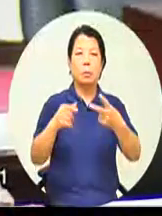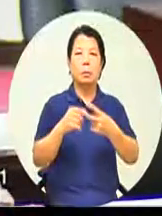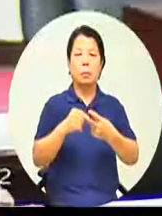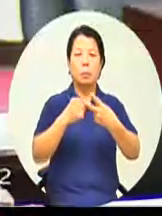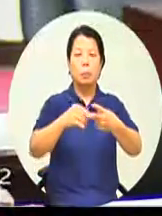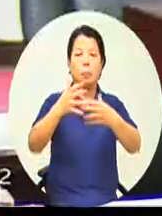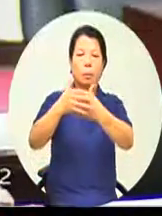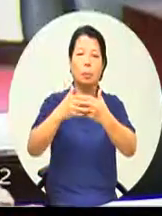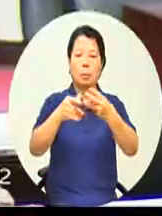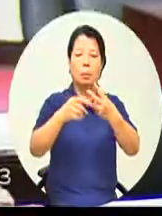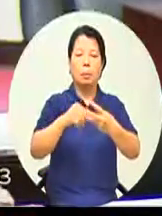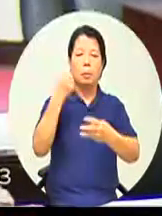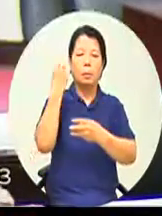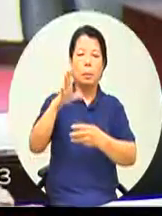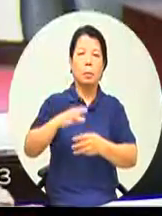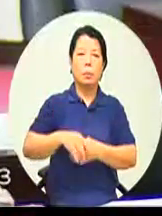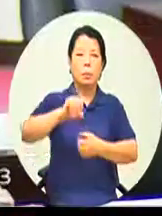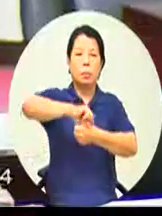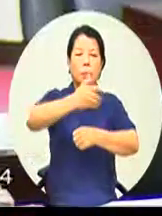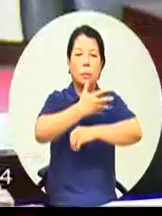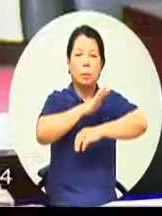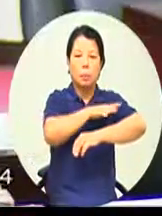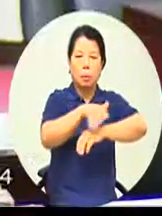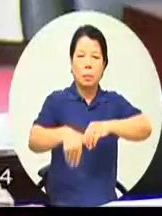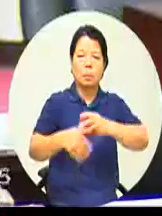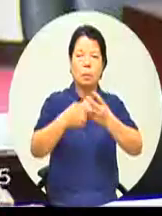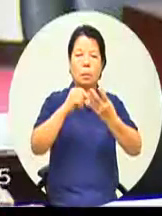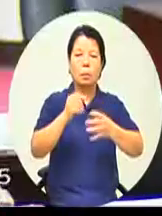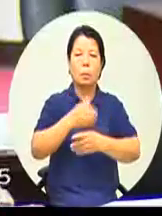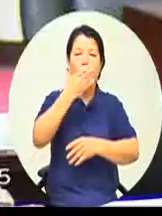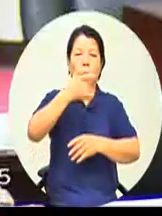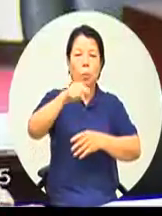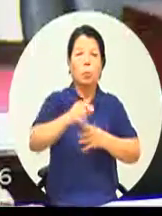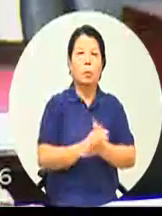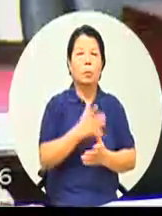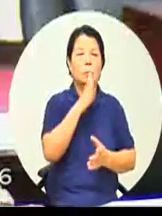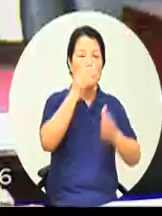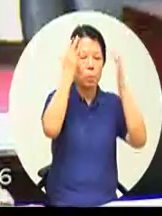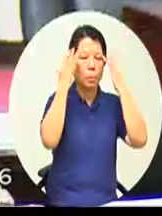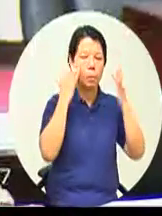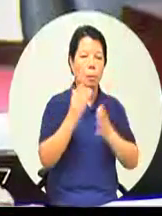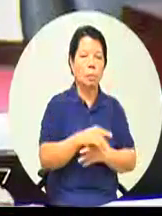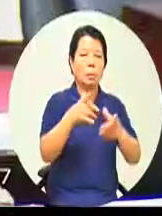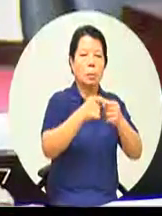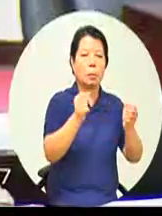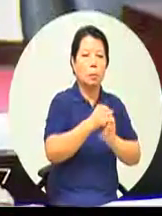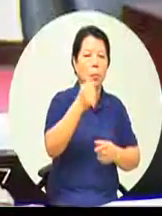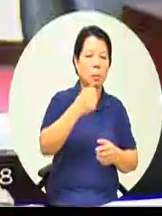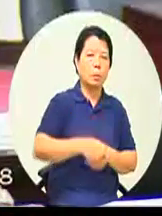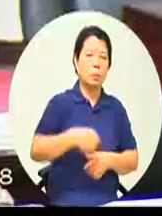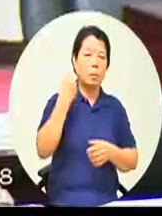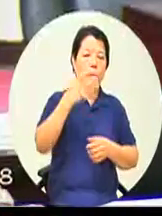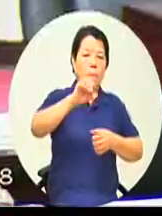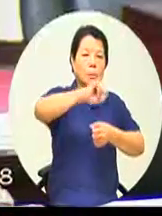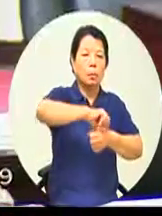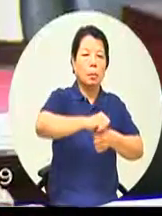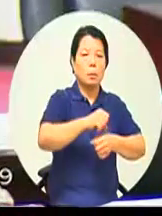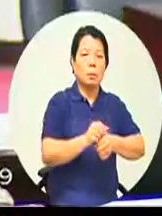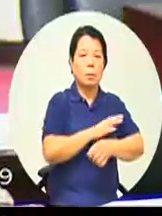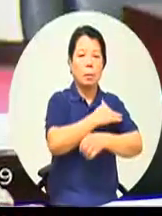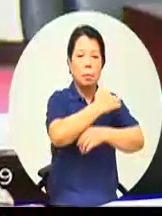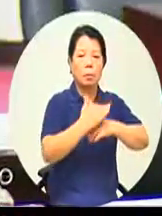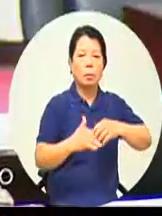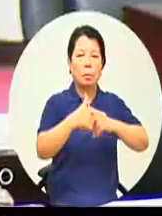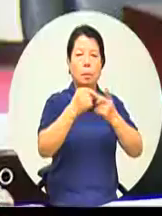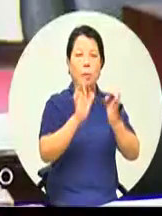后美国、新加坡。那越南的话呢，它是韩国、日本、新加坡。那所以你如果从这样的